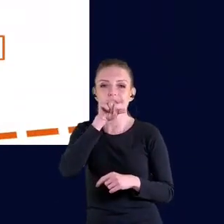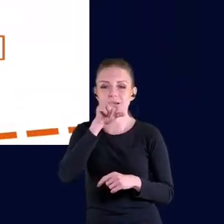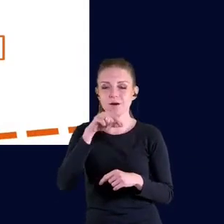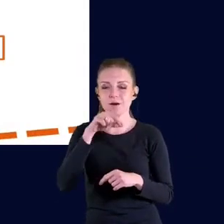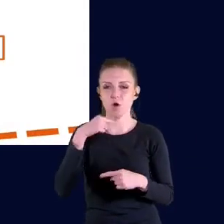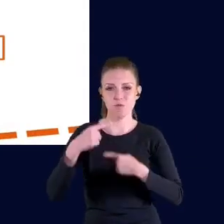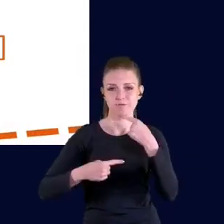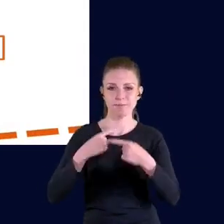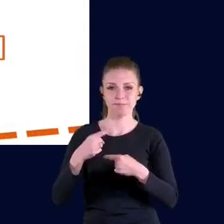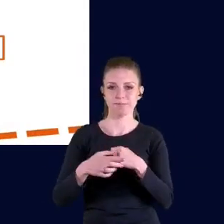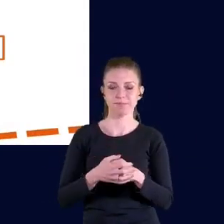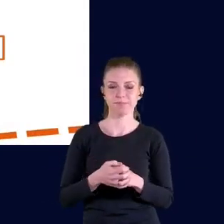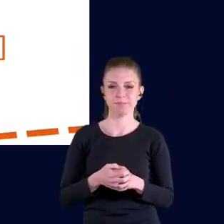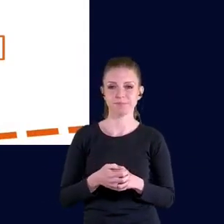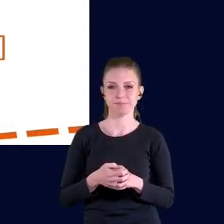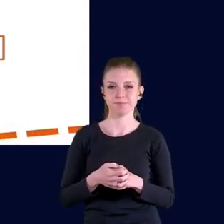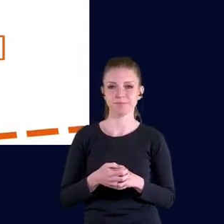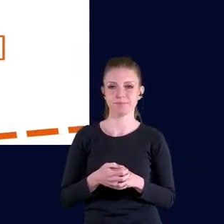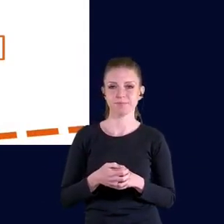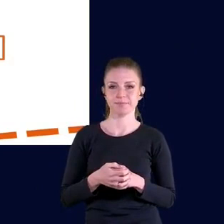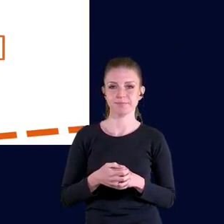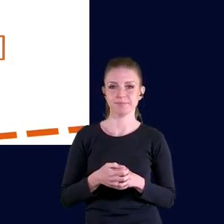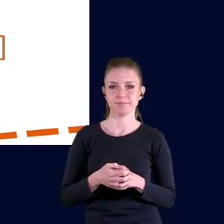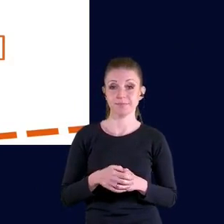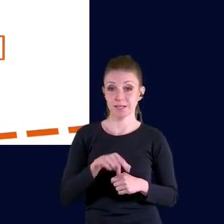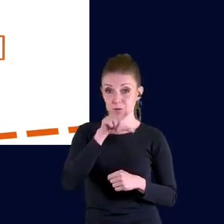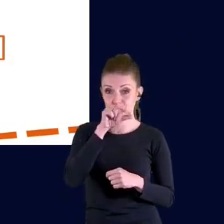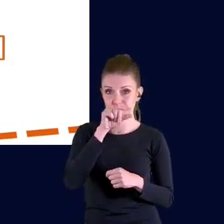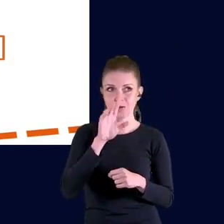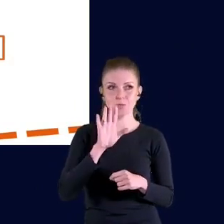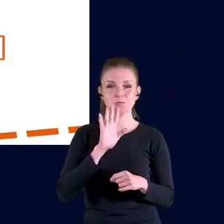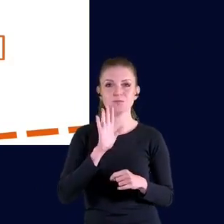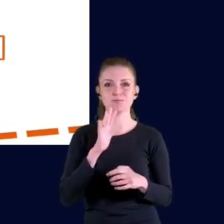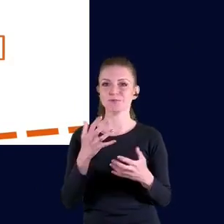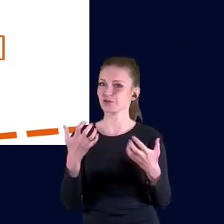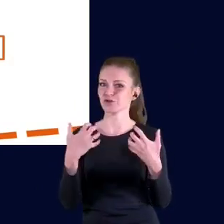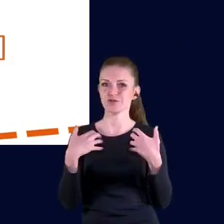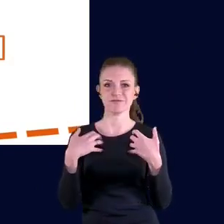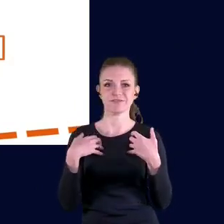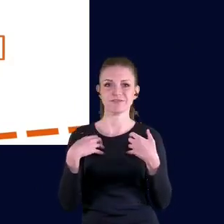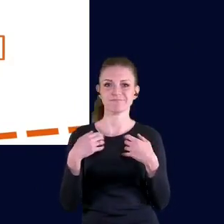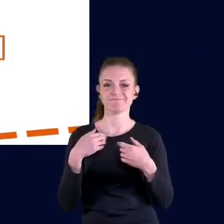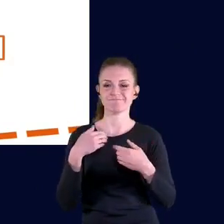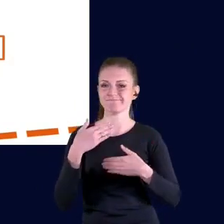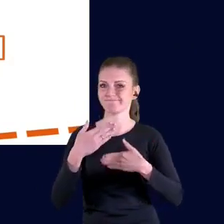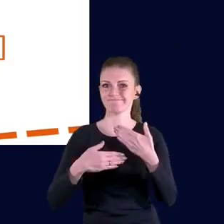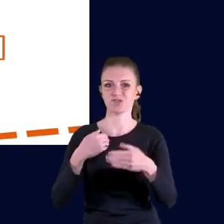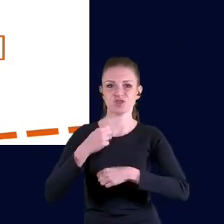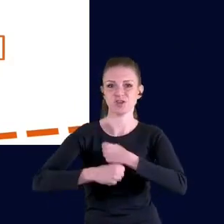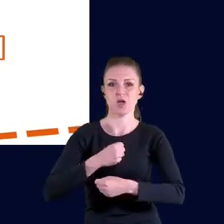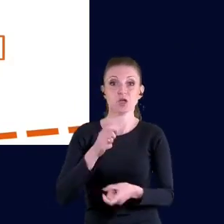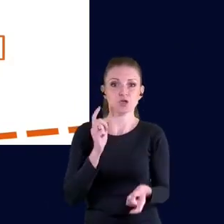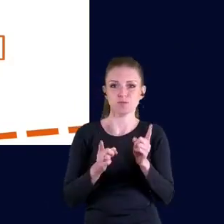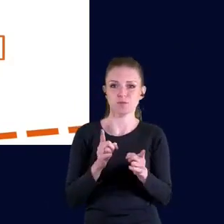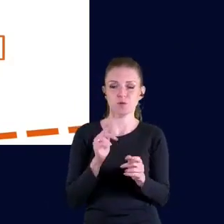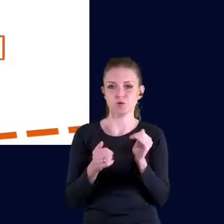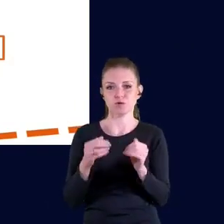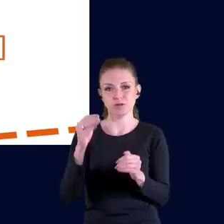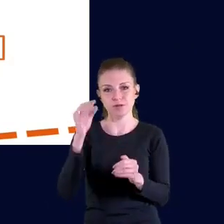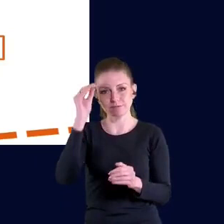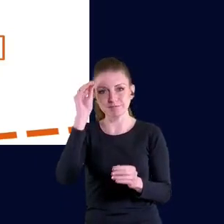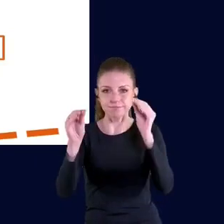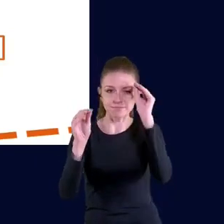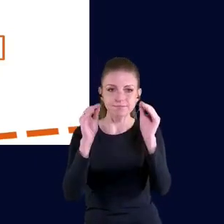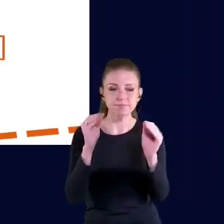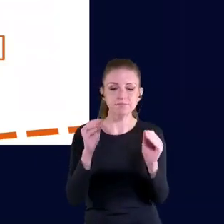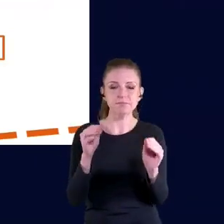liter jest ten tak zwany mi żebym kanałem informacyjnym które najlepiej sprawdza się w roli